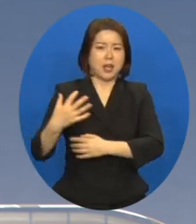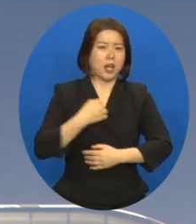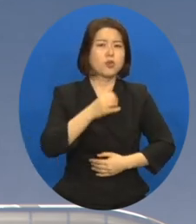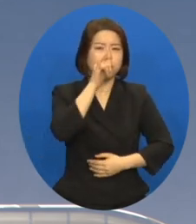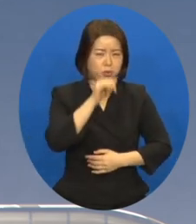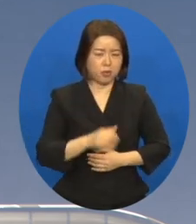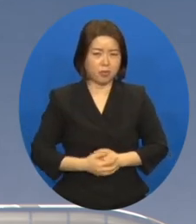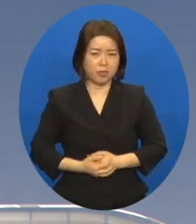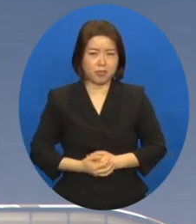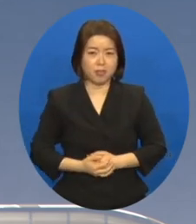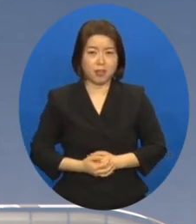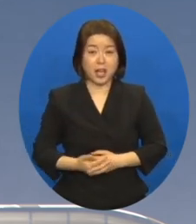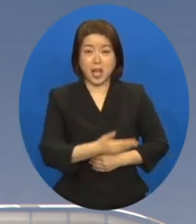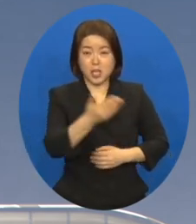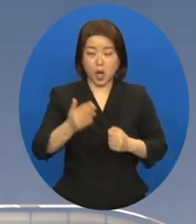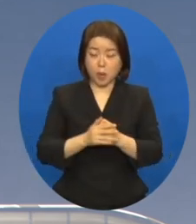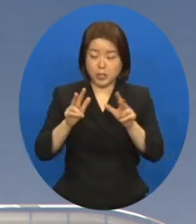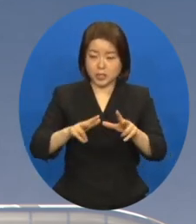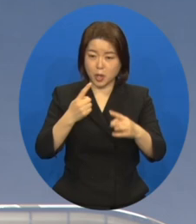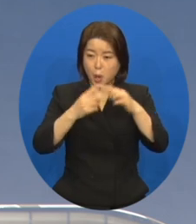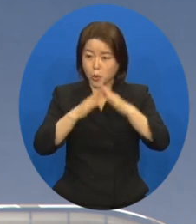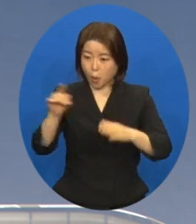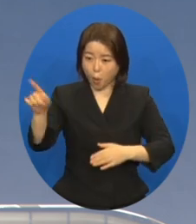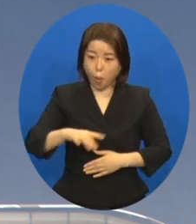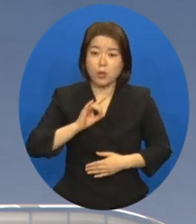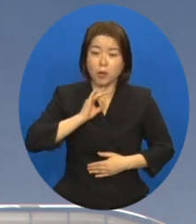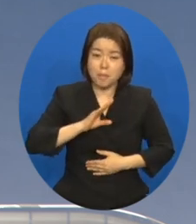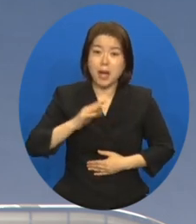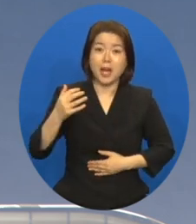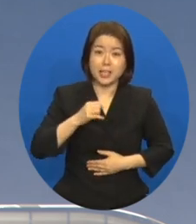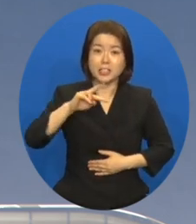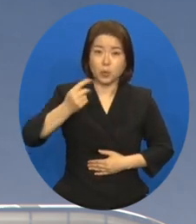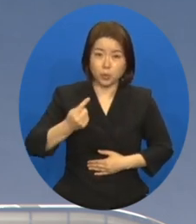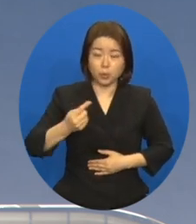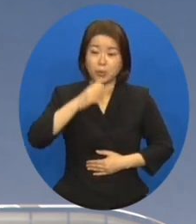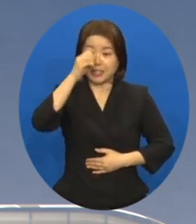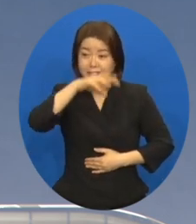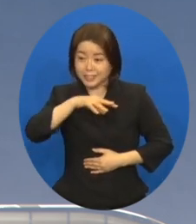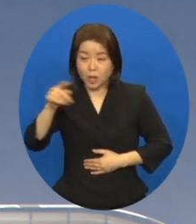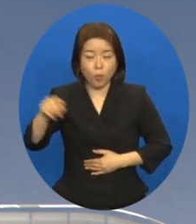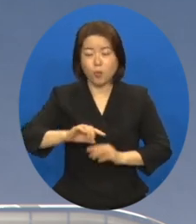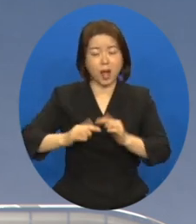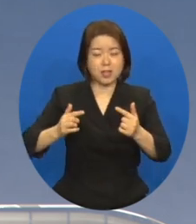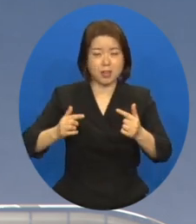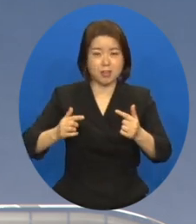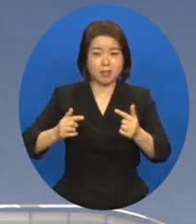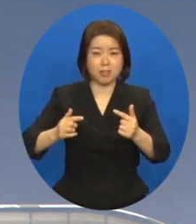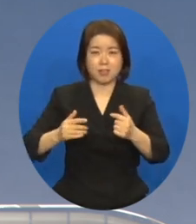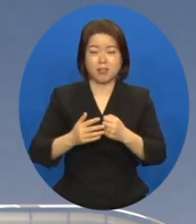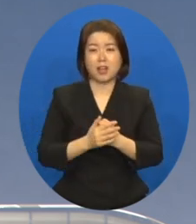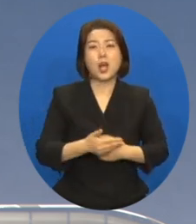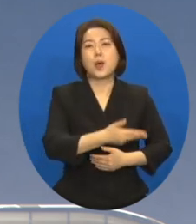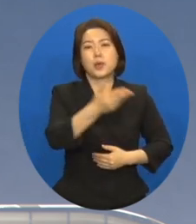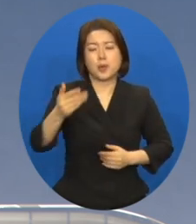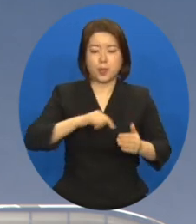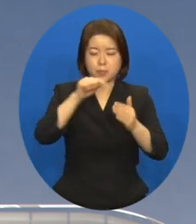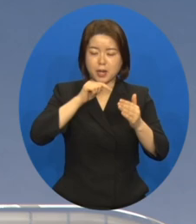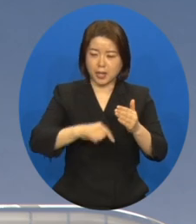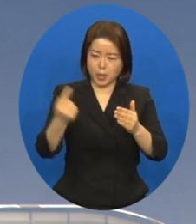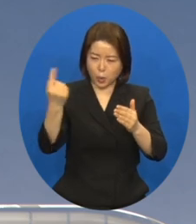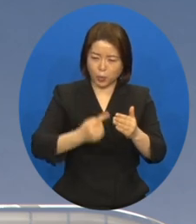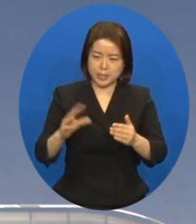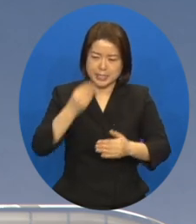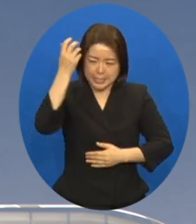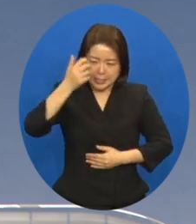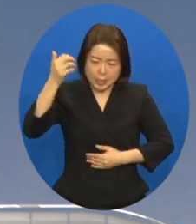거예요. 여러분이 교회를 나오는 것만 가지고도 그냥 나오는 게 아닙니다. 여러분 안에 오신